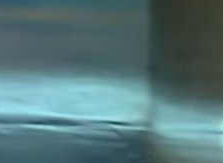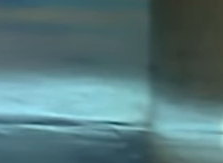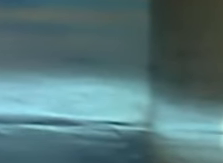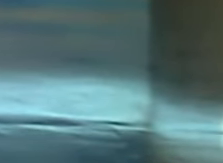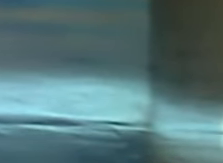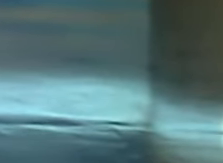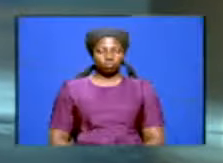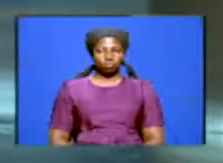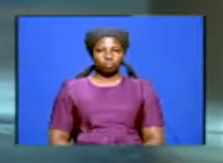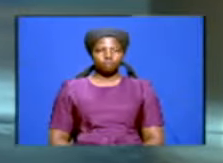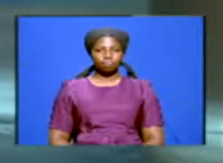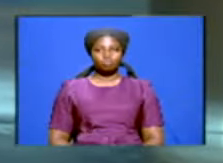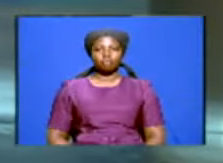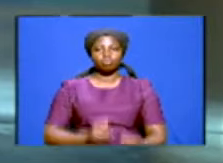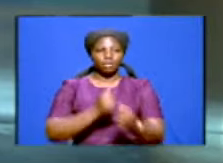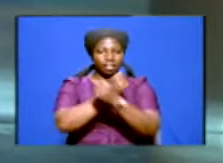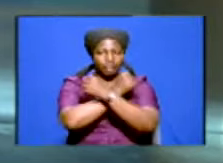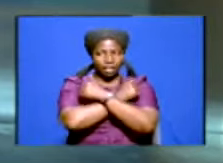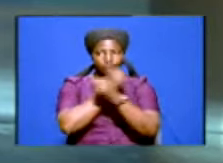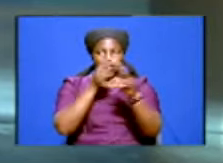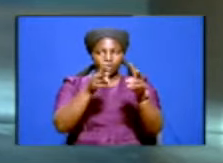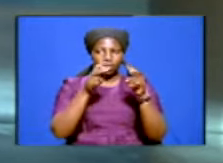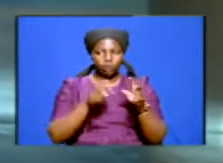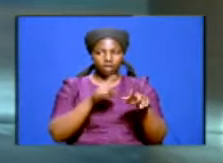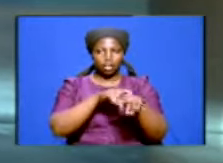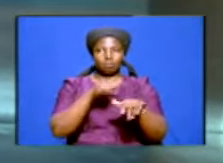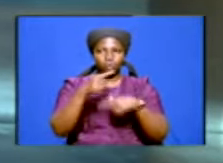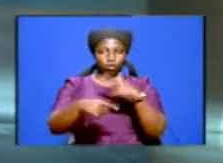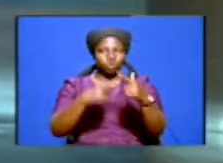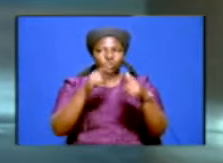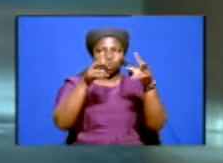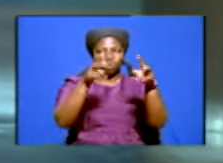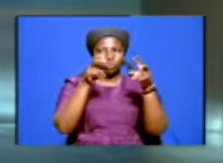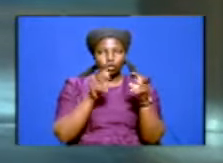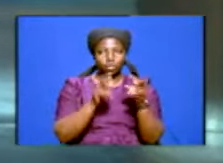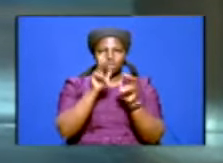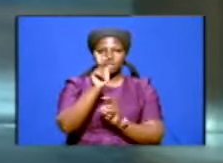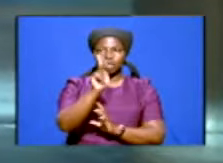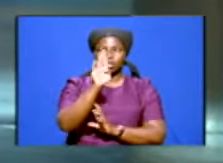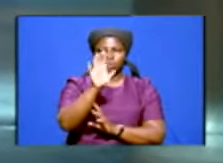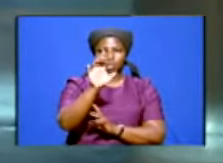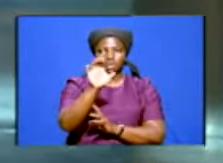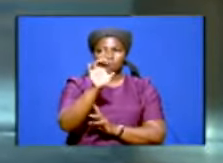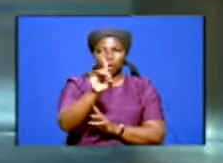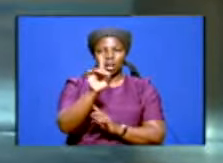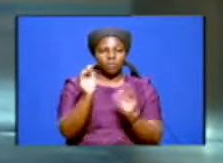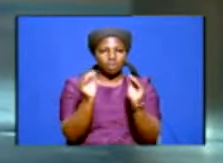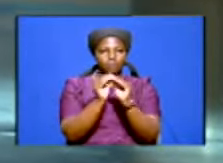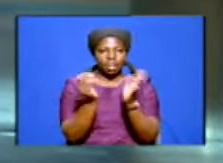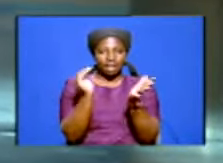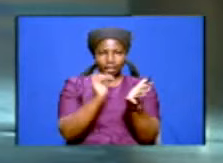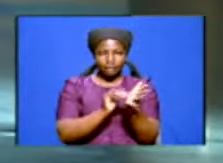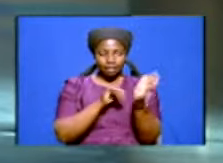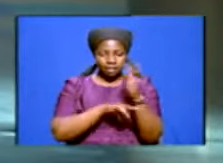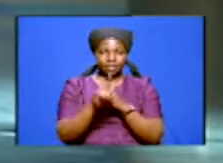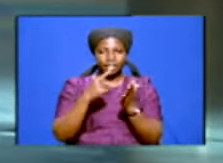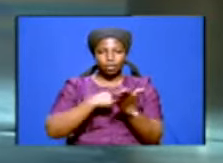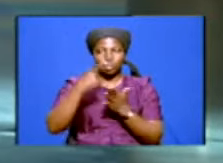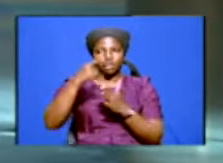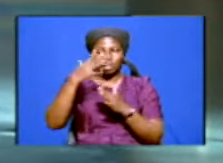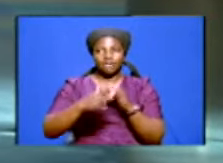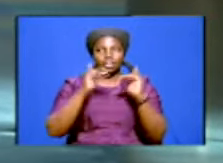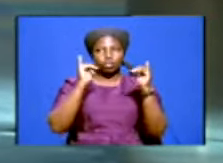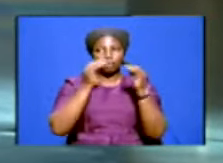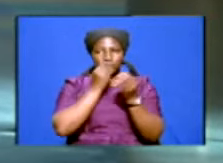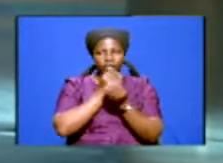Popote pale mpenzi mtazamaji unapoendelea kuitazama runinga hii upendayo KBC Channel 1, tunakutana tena kwenye Darubini Wikendi. Tukufahamishe